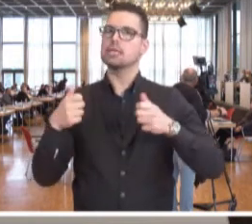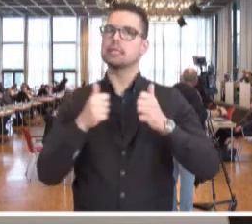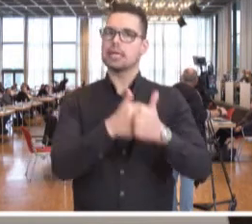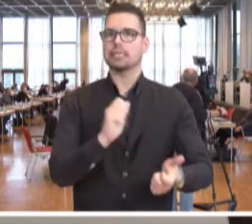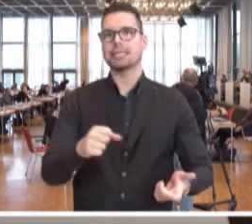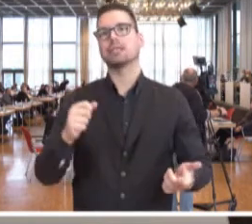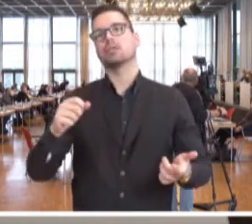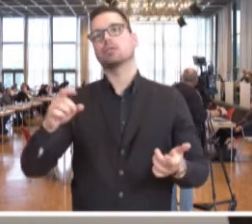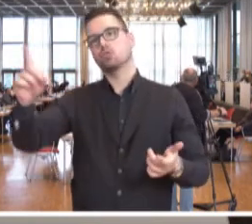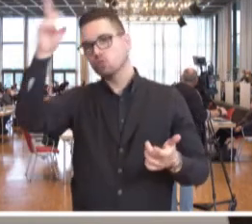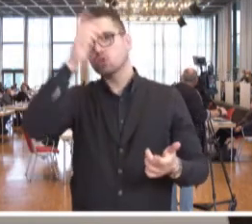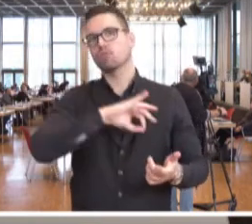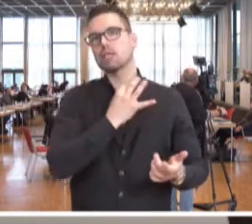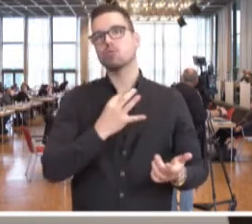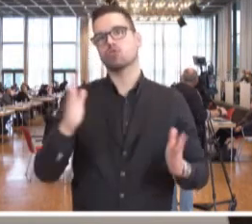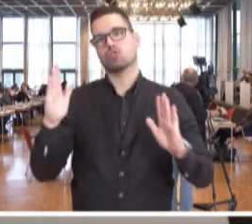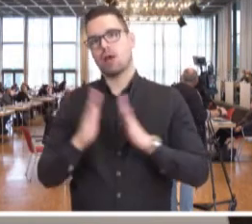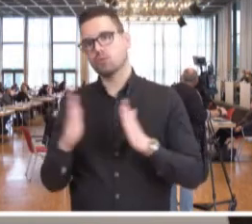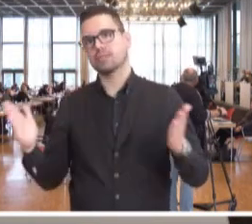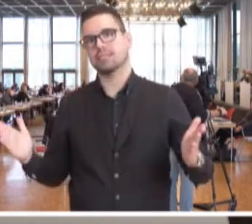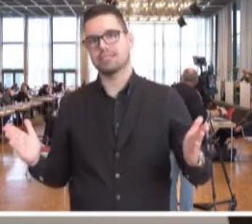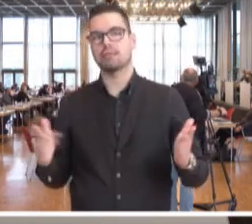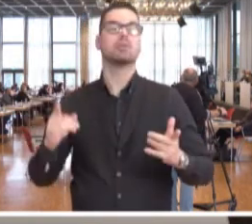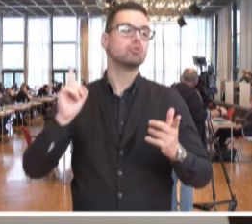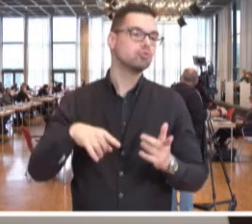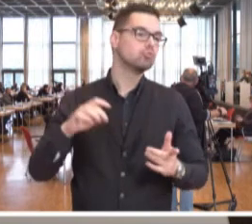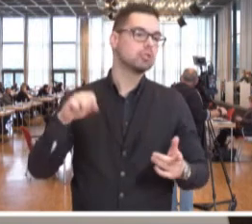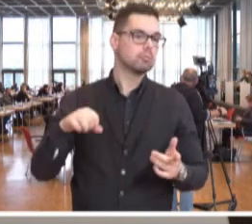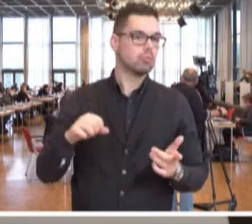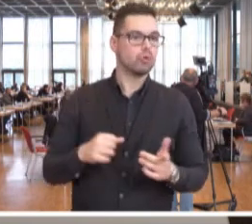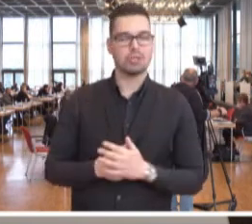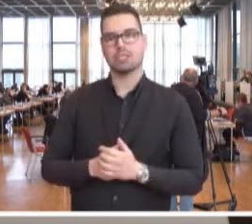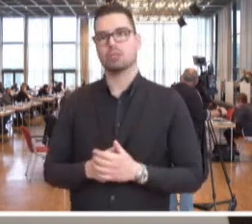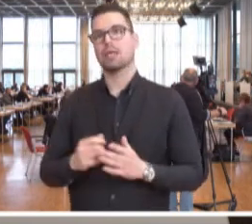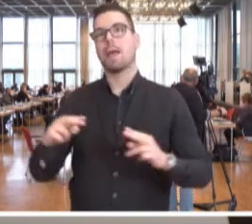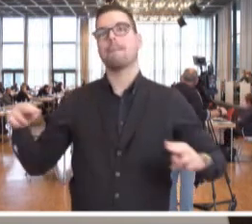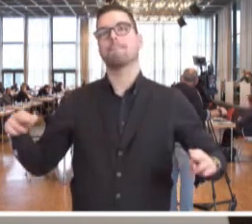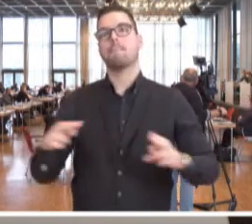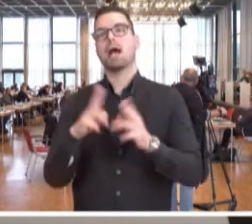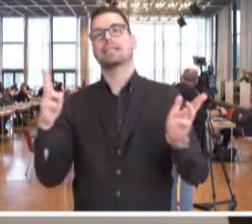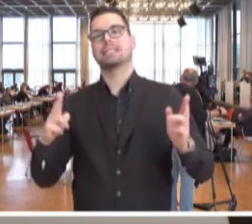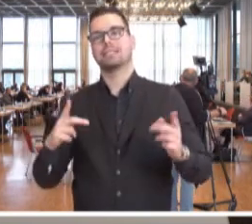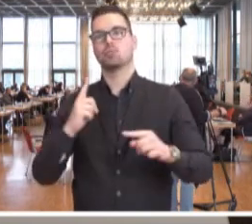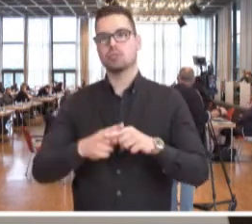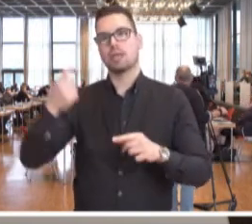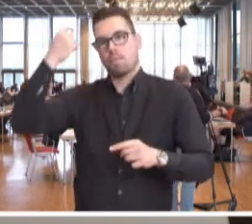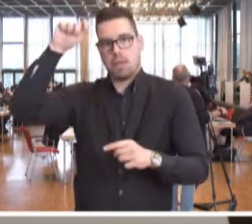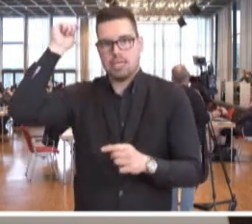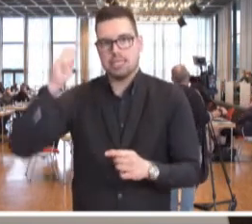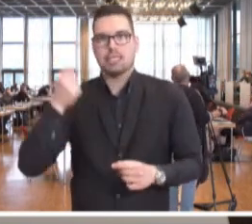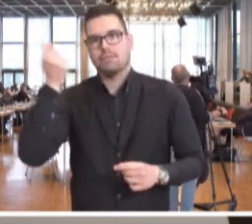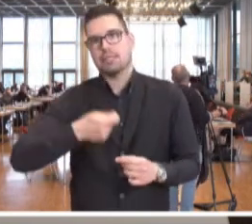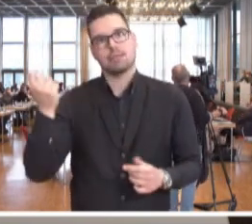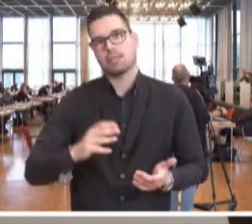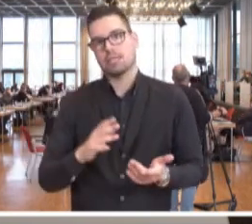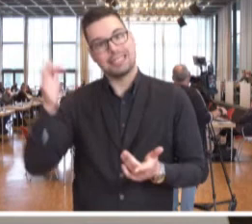ein deutsch-französisches Haus. Natürlich wäre das nur möglich, wenn das eben von Paris und von Berlin mitfinanziert worden wäre. Das